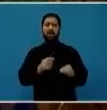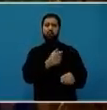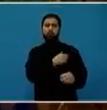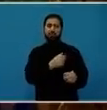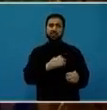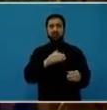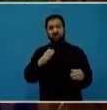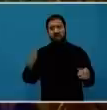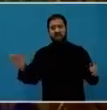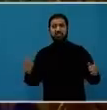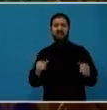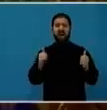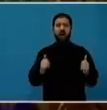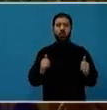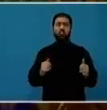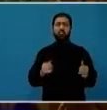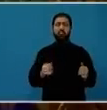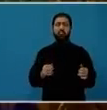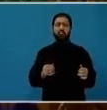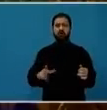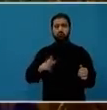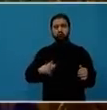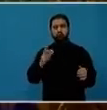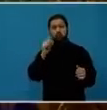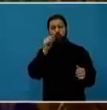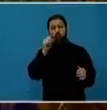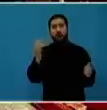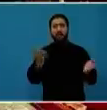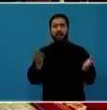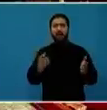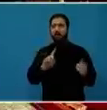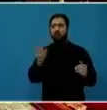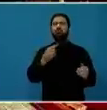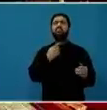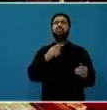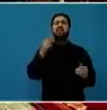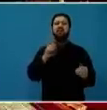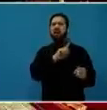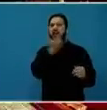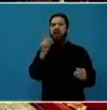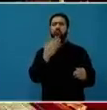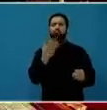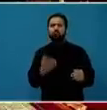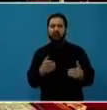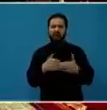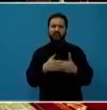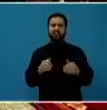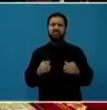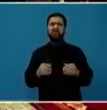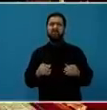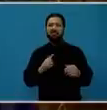generaliza acum atâția oameni, de exemplu, care nu strigă nemulțumirea față de celălalt.